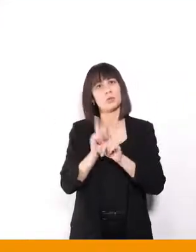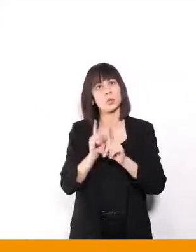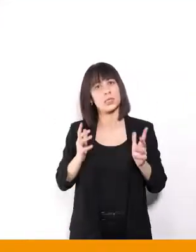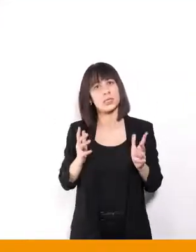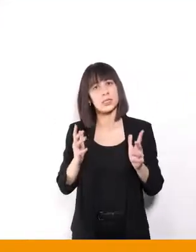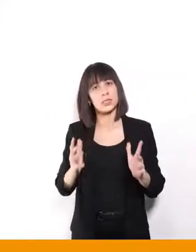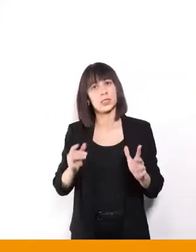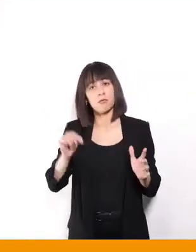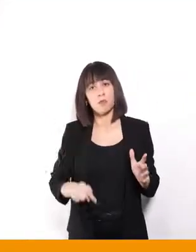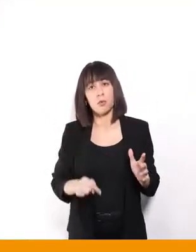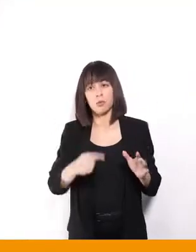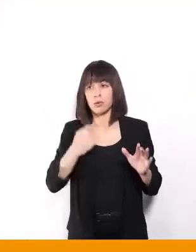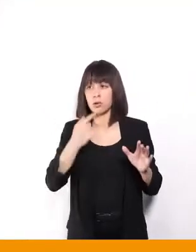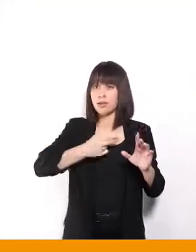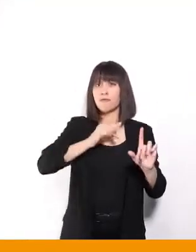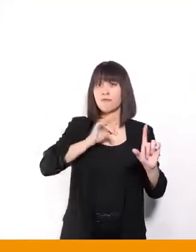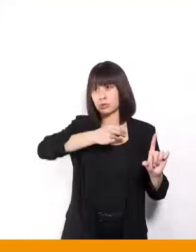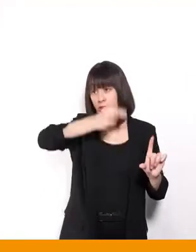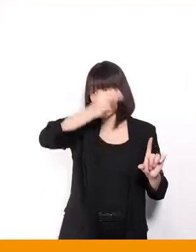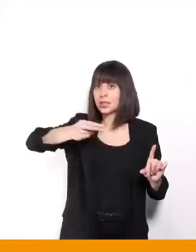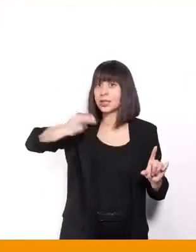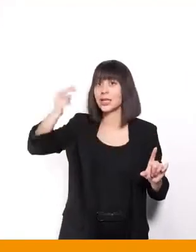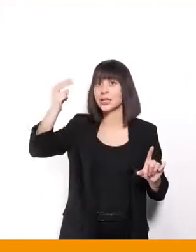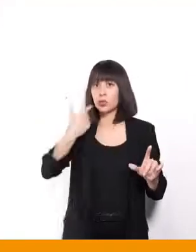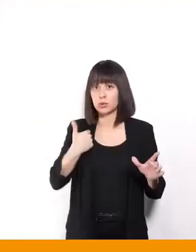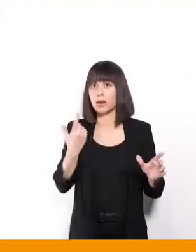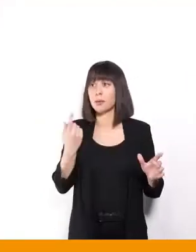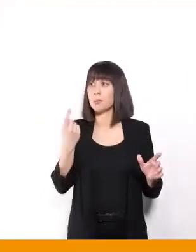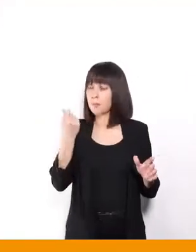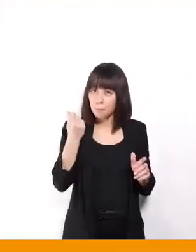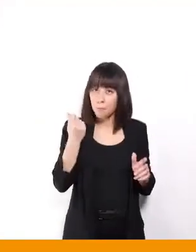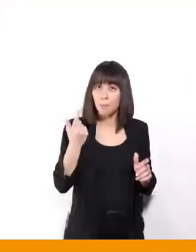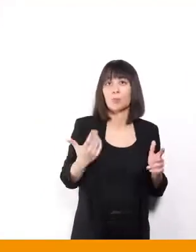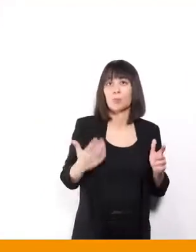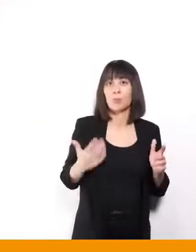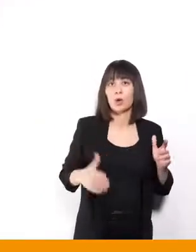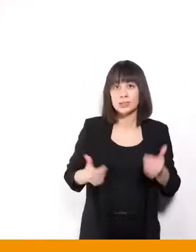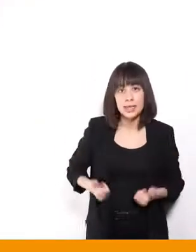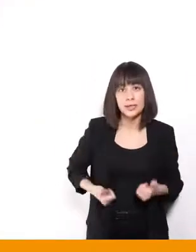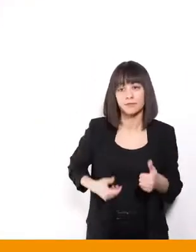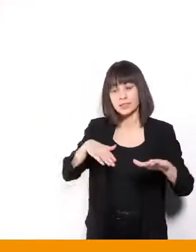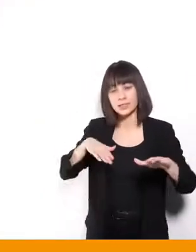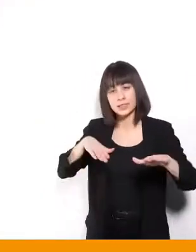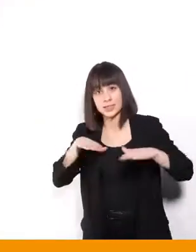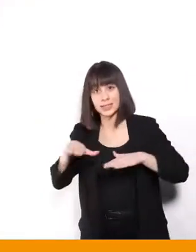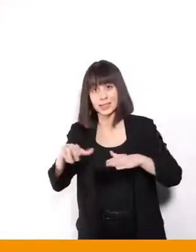niveau national, qu'il y ait des moyens. Mais pour ça aussi, il faut que les collectivités aient les moyens de le faire.